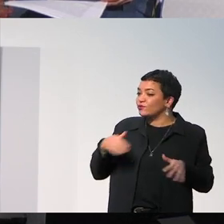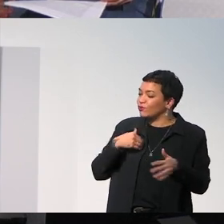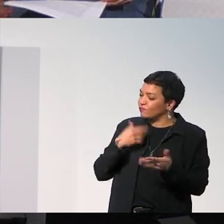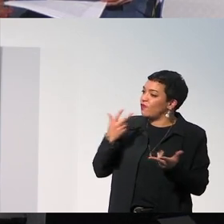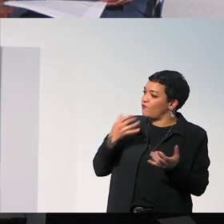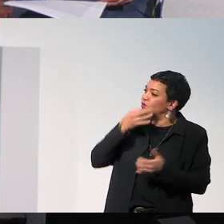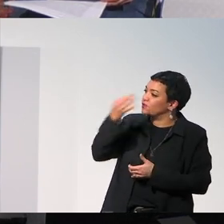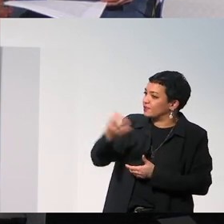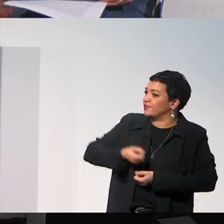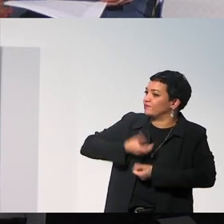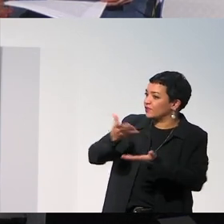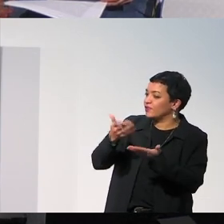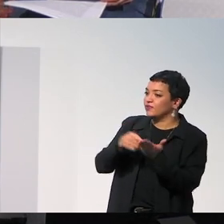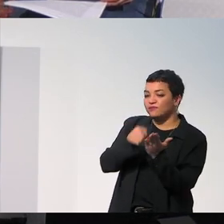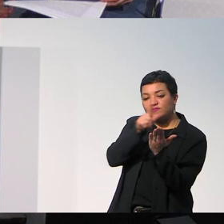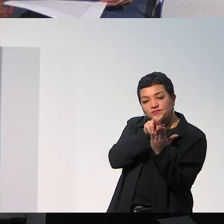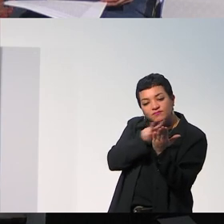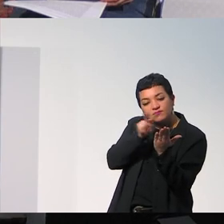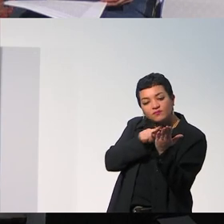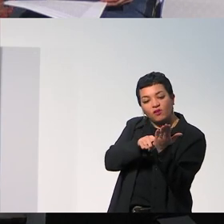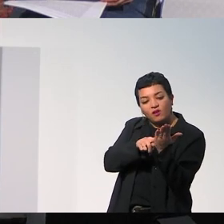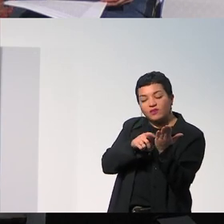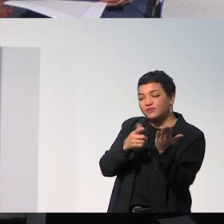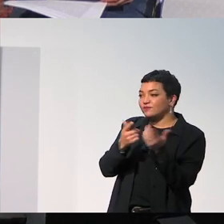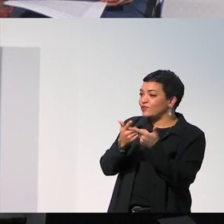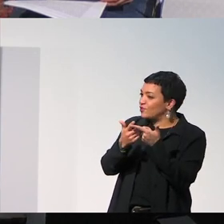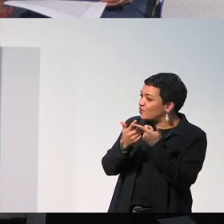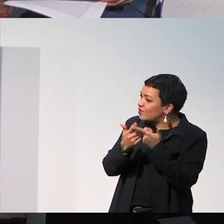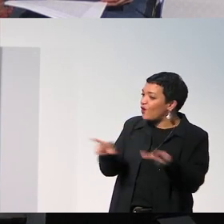c'est une langue, et